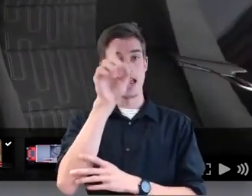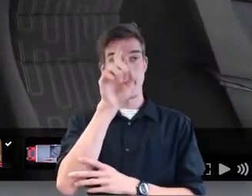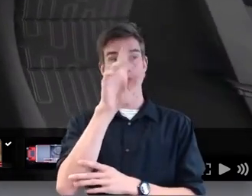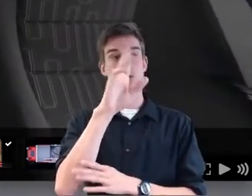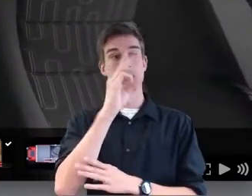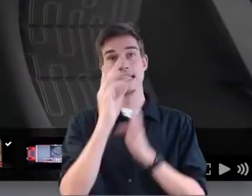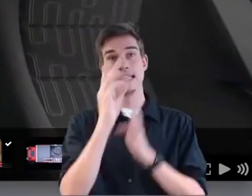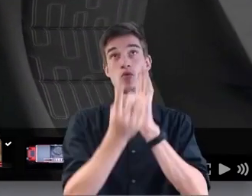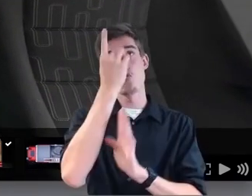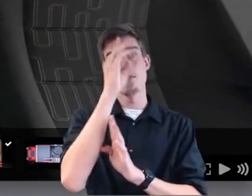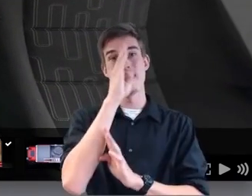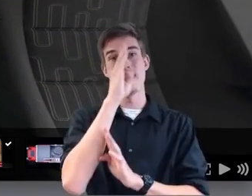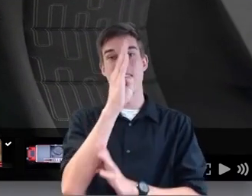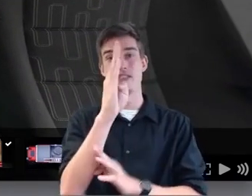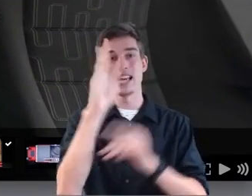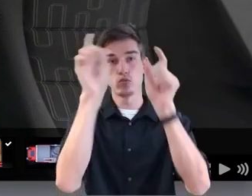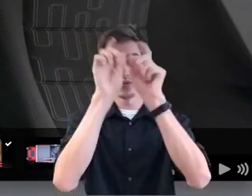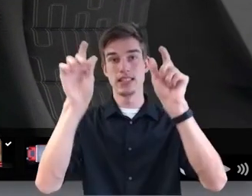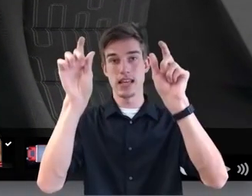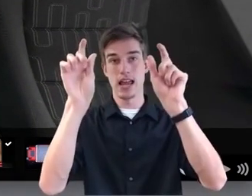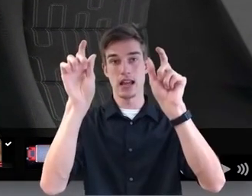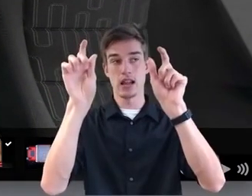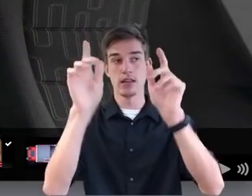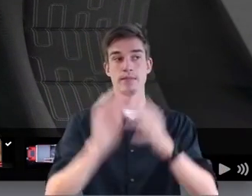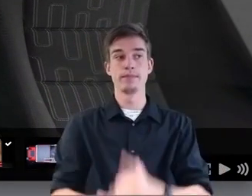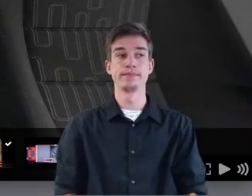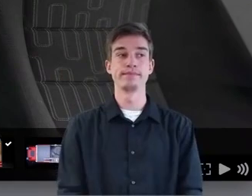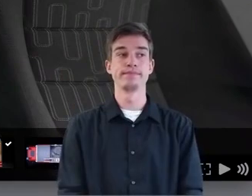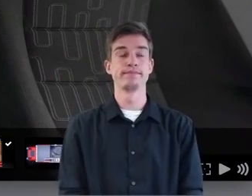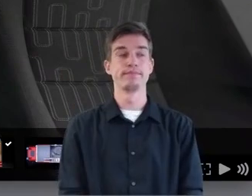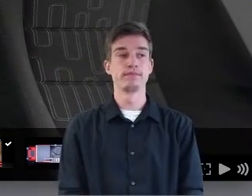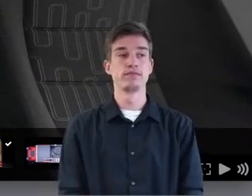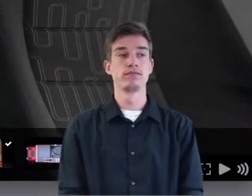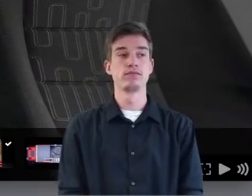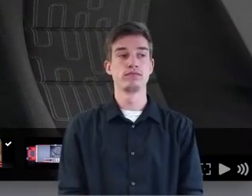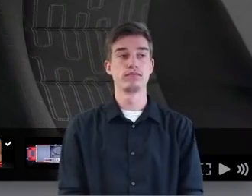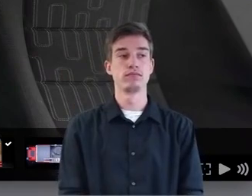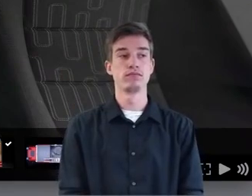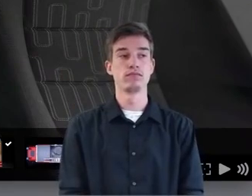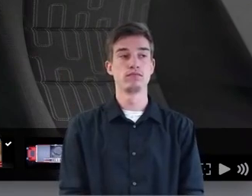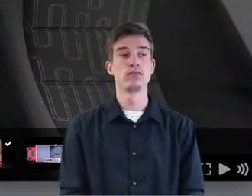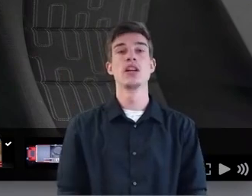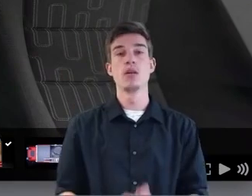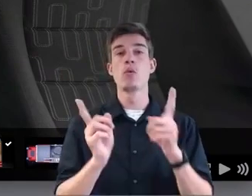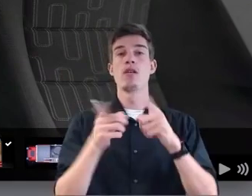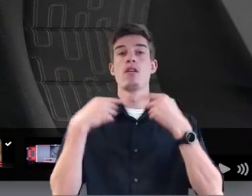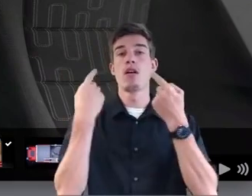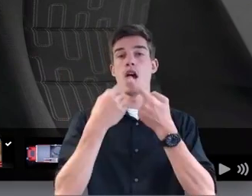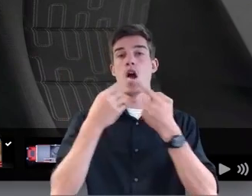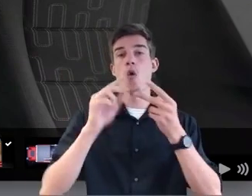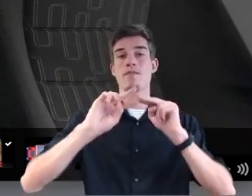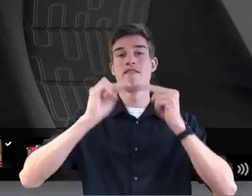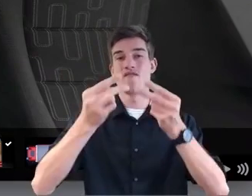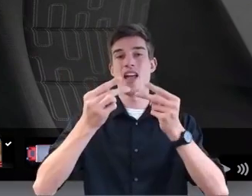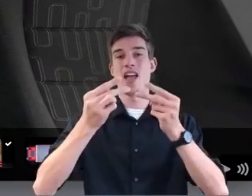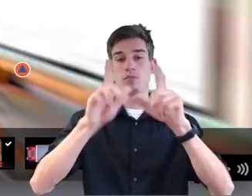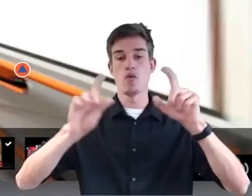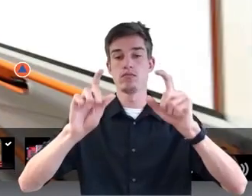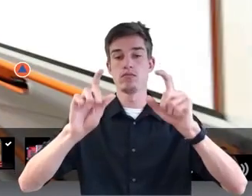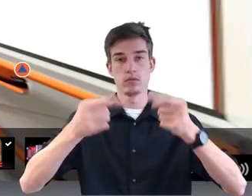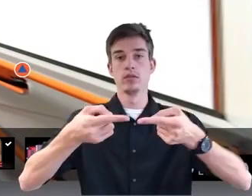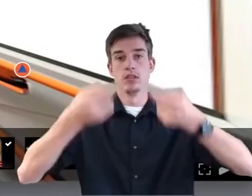neue Navigationszeile, wenn Sie die Maus hoch. Genau. Und dort können Sie also dann von dem einen Raum in den nächsten Raum wechseln. Das können wir mal